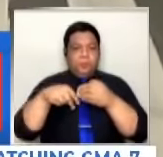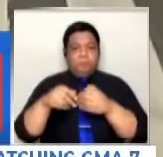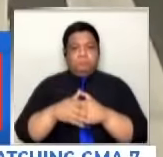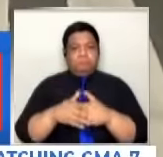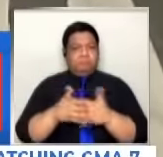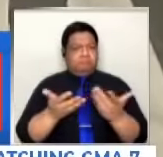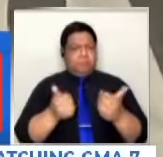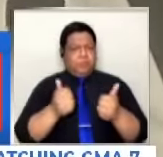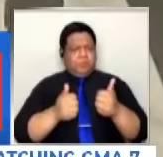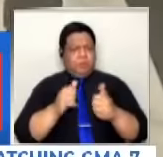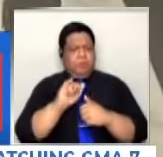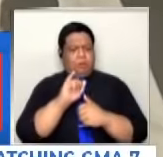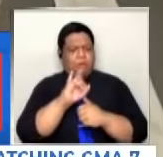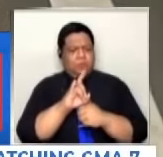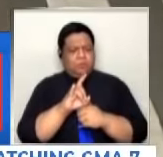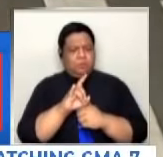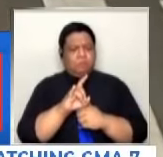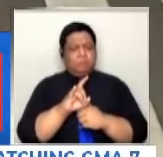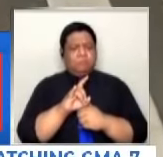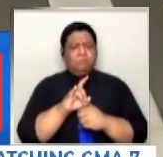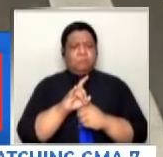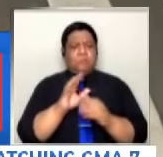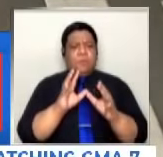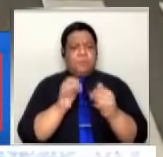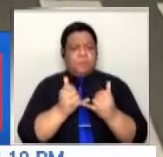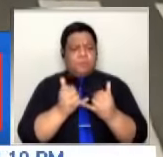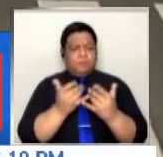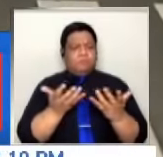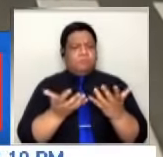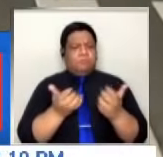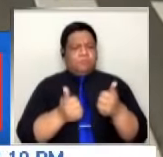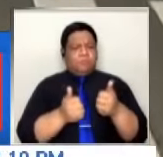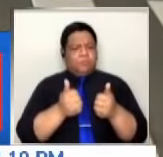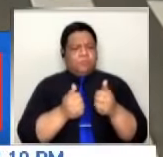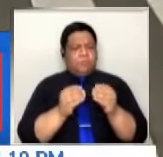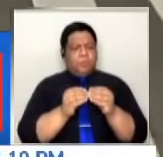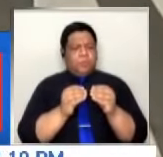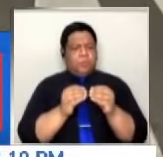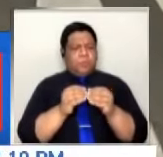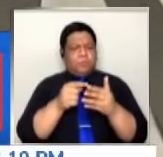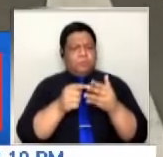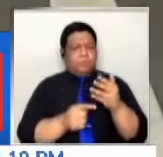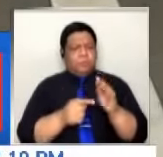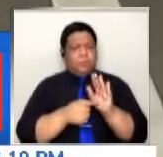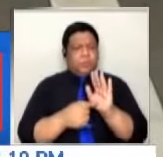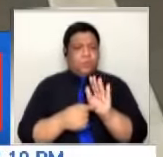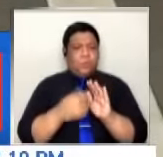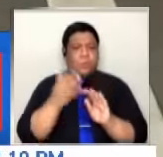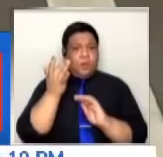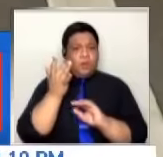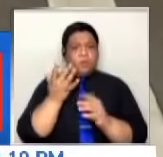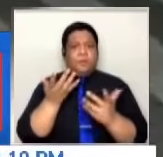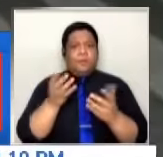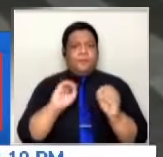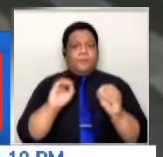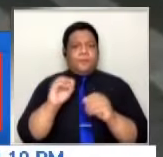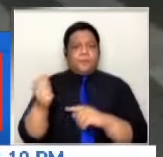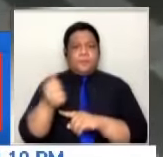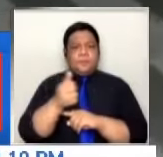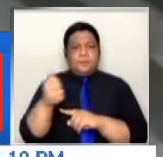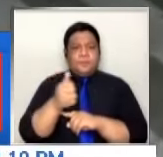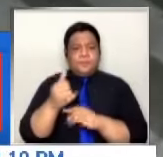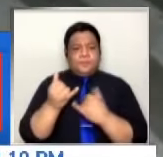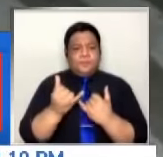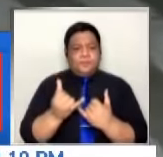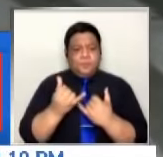kumpanya, ID, company, ID, ano pa ho ang papakita? Kasi wala na hong travel, ano ngayon eh? That's